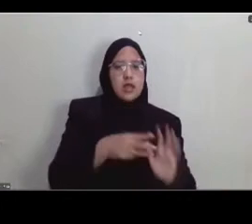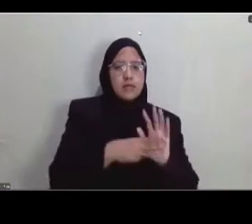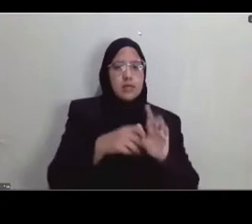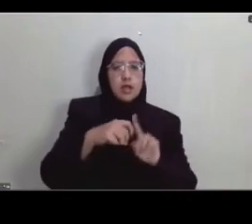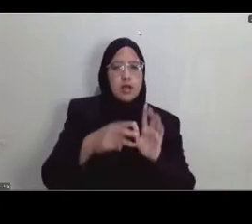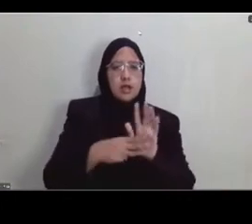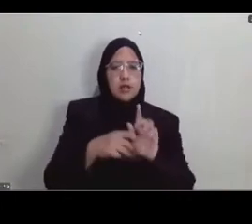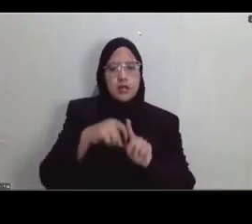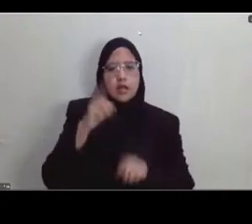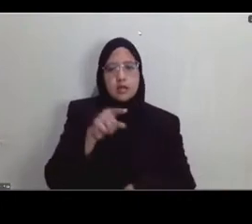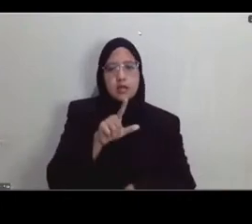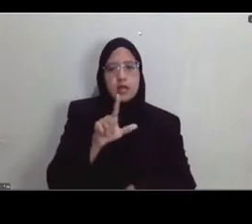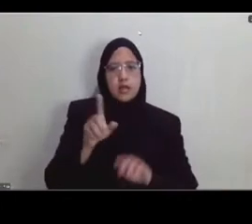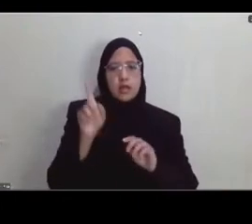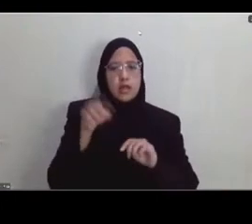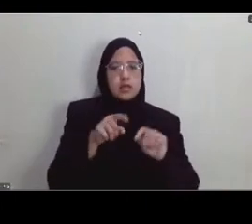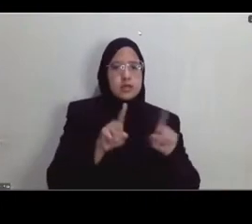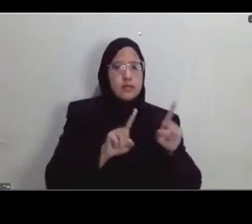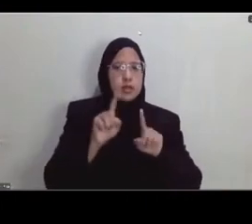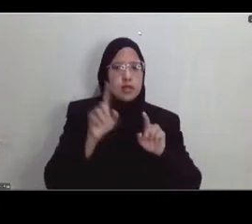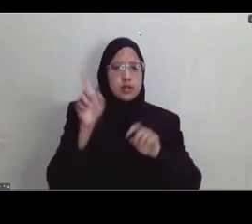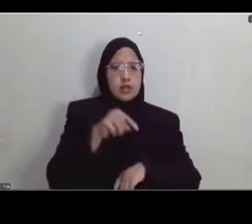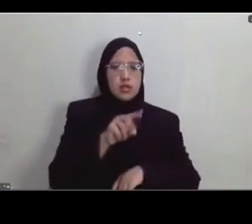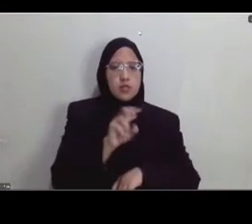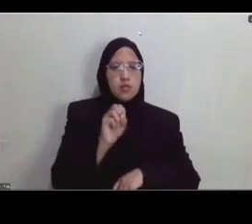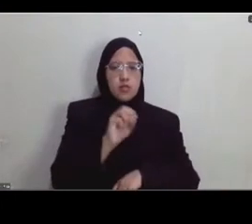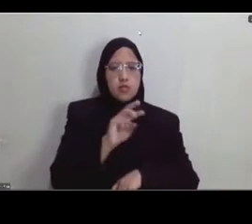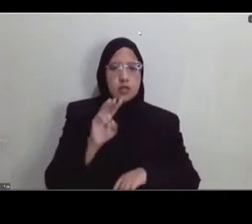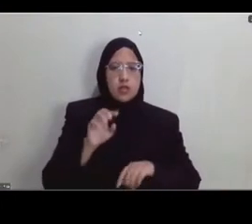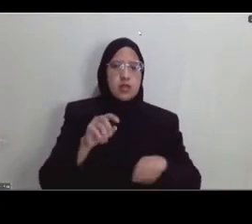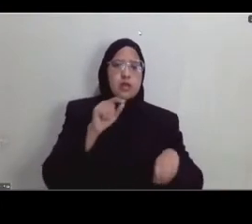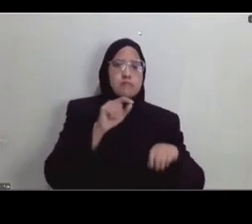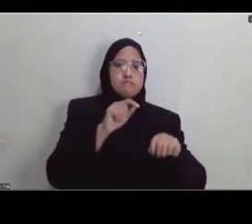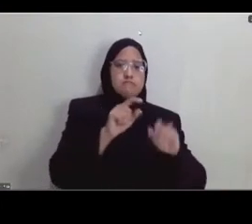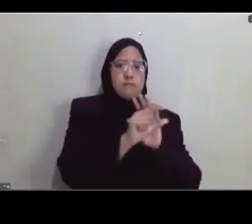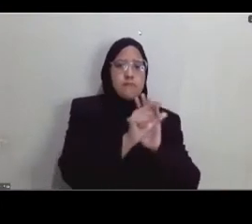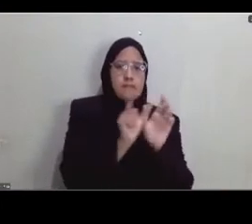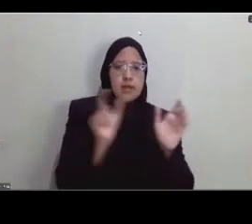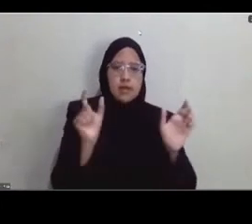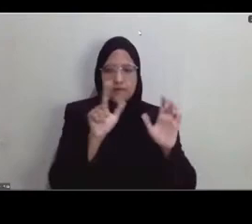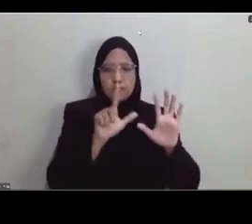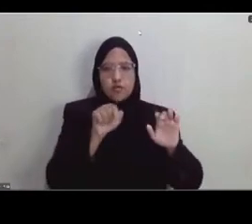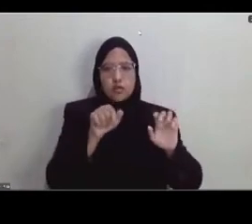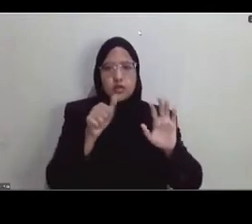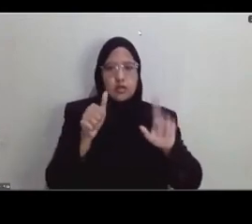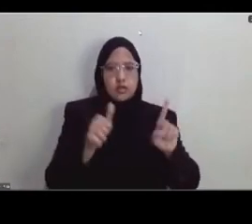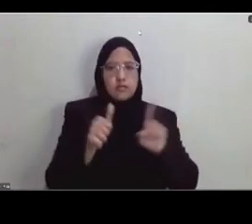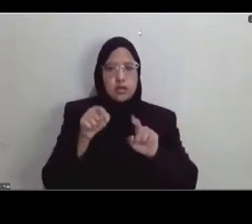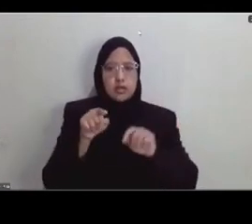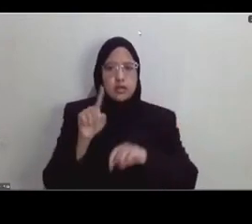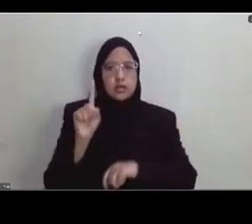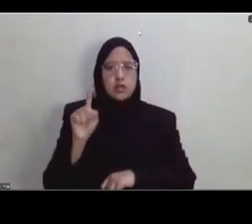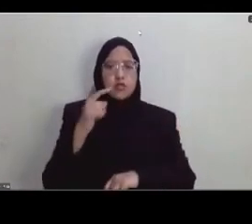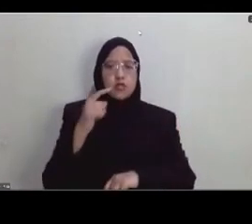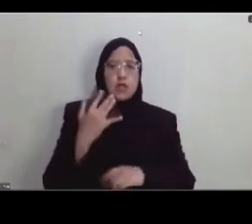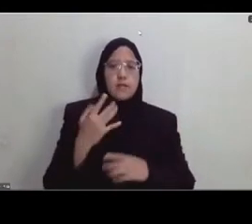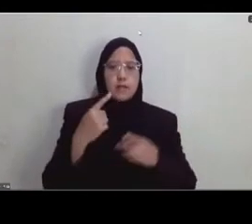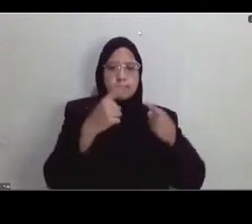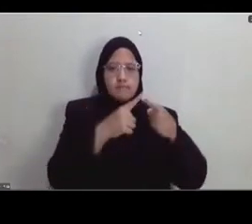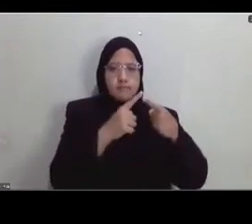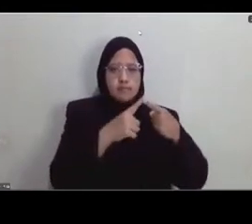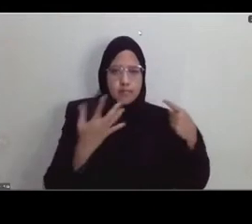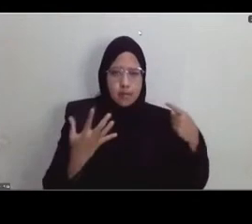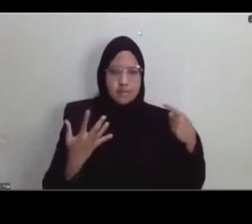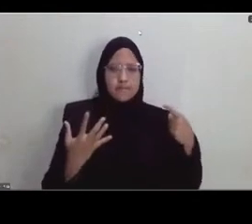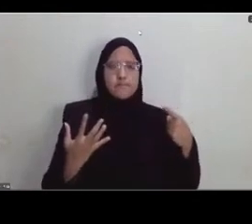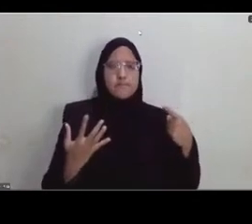l/1/2023 paragraf 7.16.1 sebagai berikut dianggap dibacakan 1